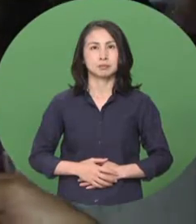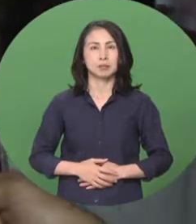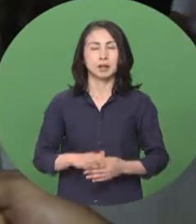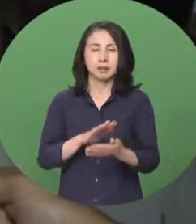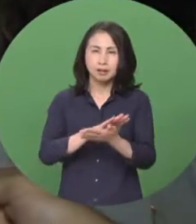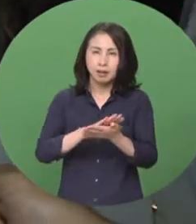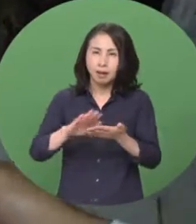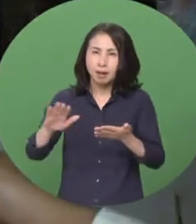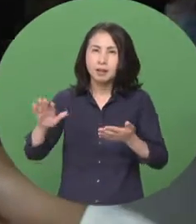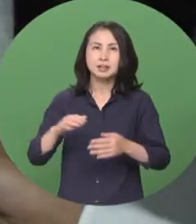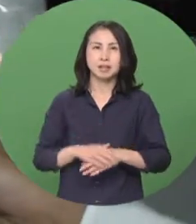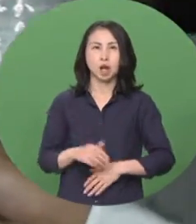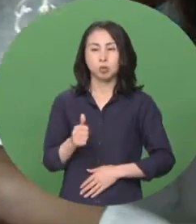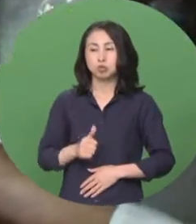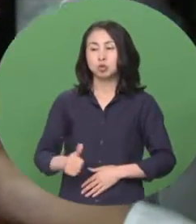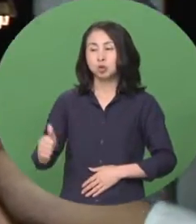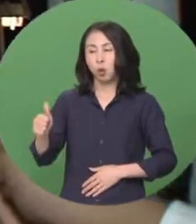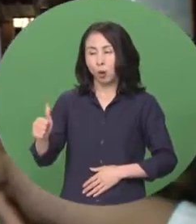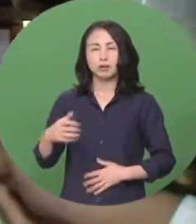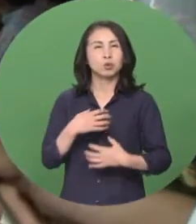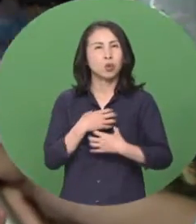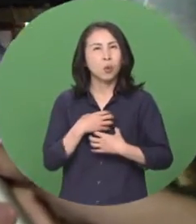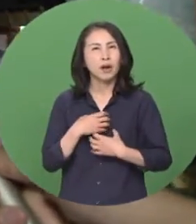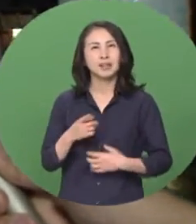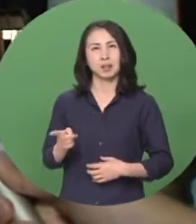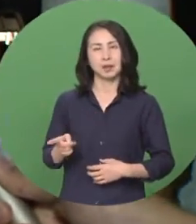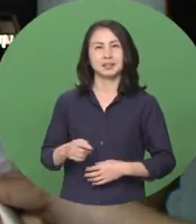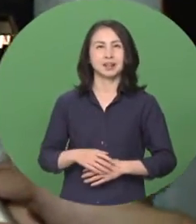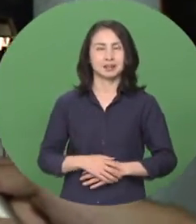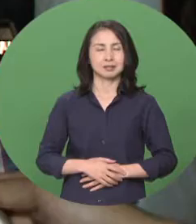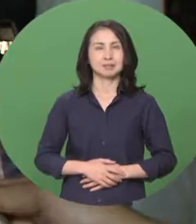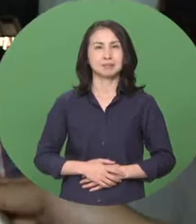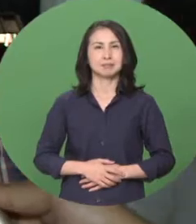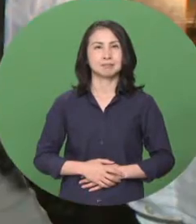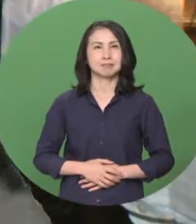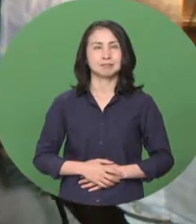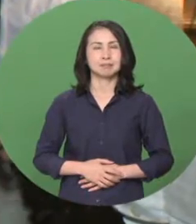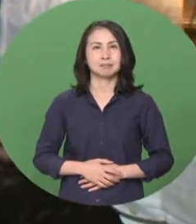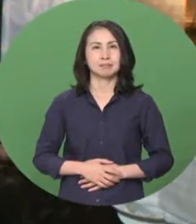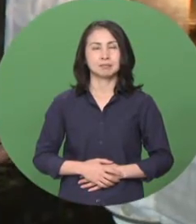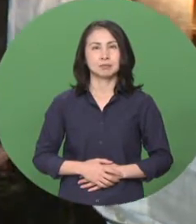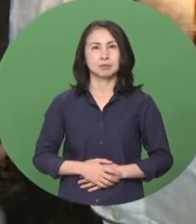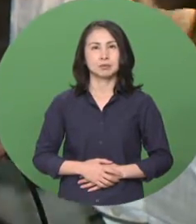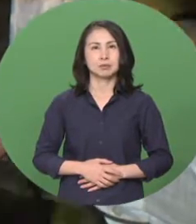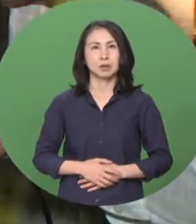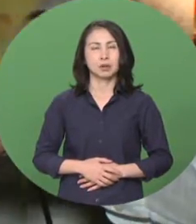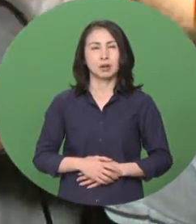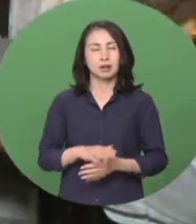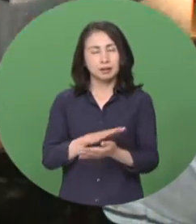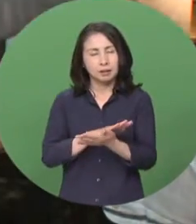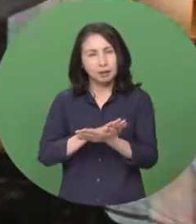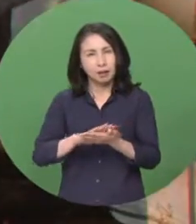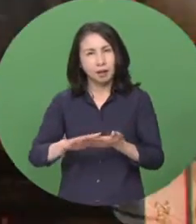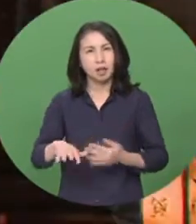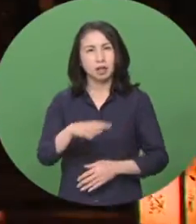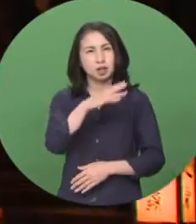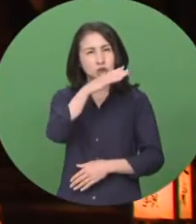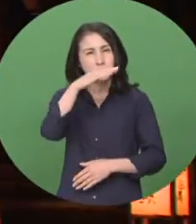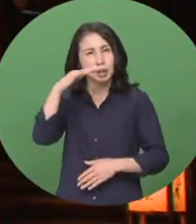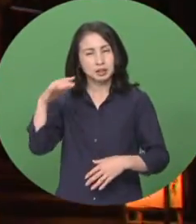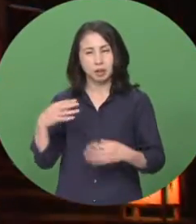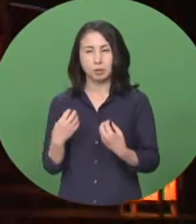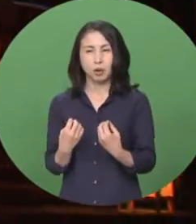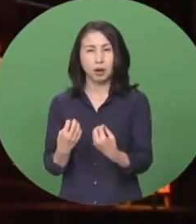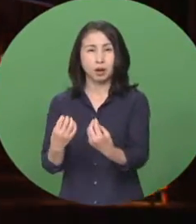ー、すごい綺麗ですね。ちょっと息子は怖がっちゃいましたけど、はい、はい。 もうものすごい綺麗です。ずーっともう本